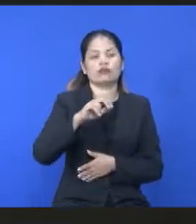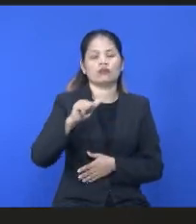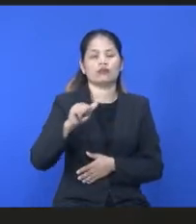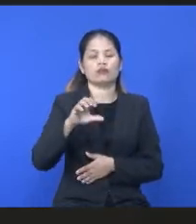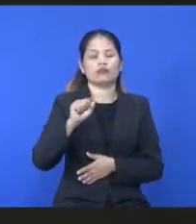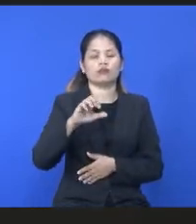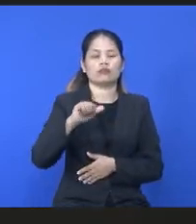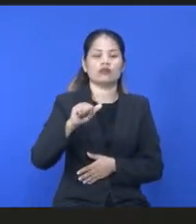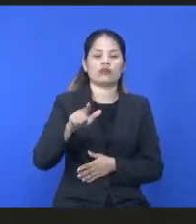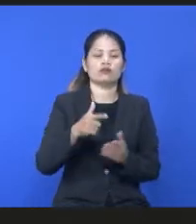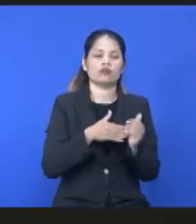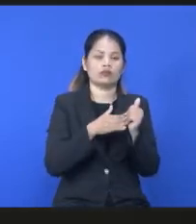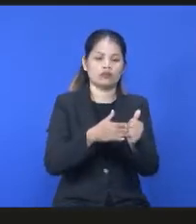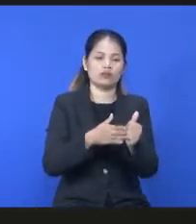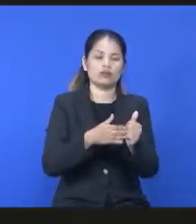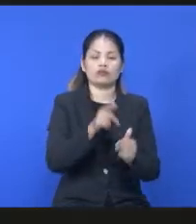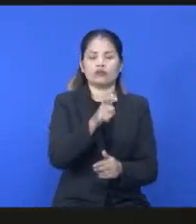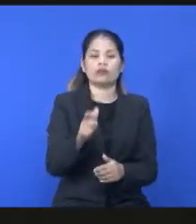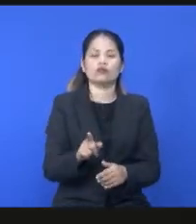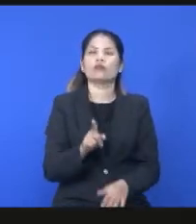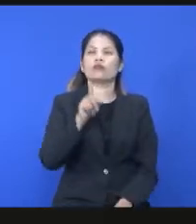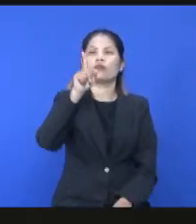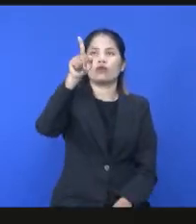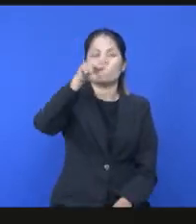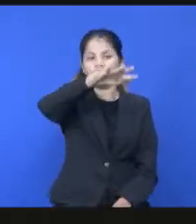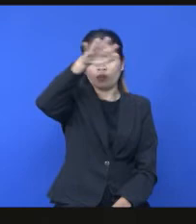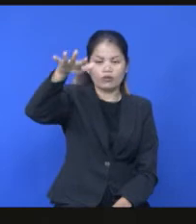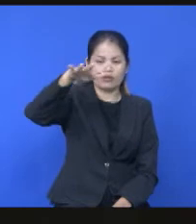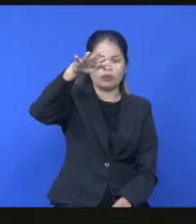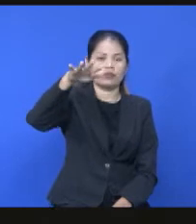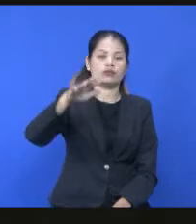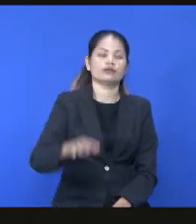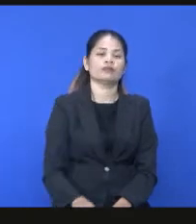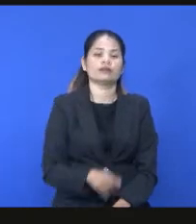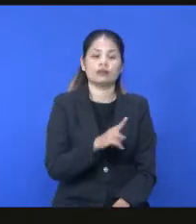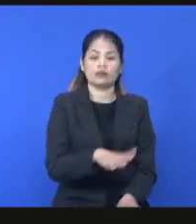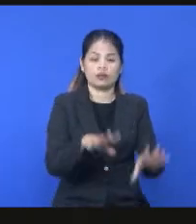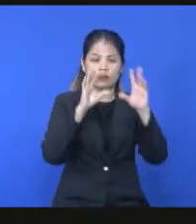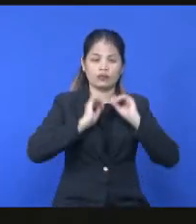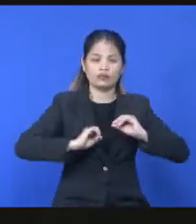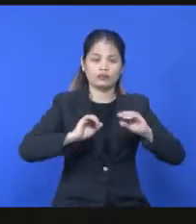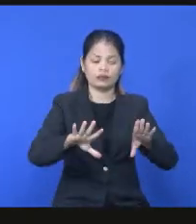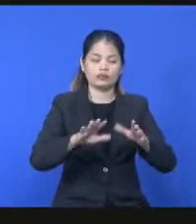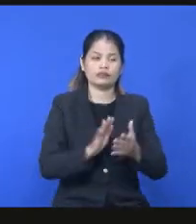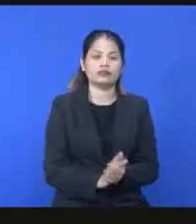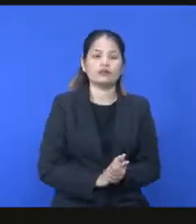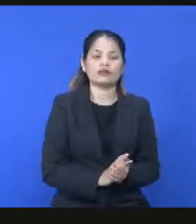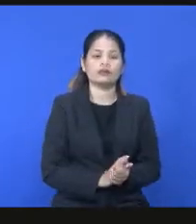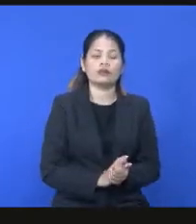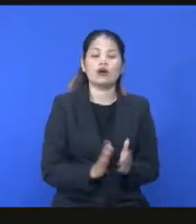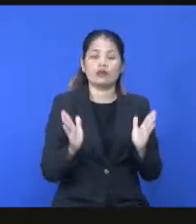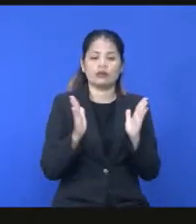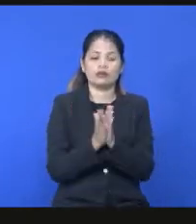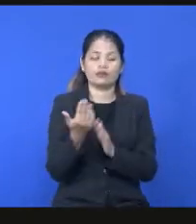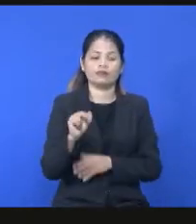កជញ្ជូនអវកាសជានិកឡើងទៅកាន់លំហអវកាសនេះបើយោងតាមការចេញផ្សាយដោយទីភ្នាក់ងារសារព័ត៌មាន Reuters នៅថ្ងៃប្រហ័